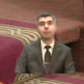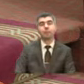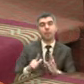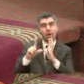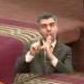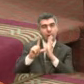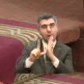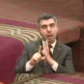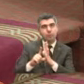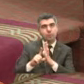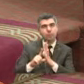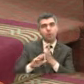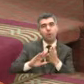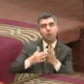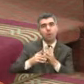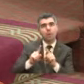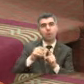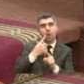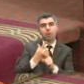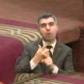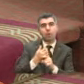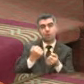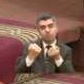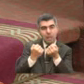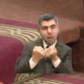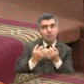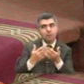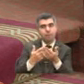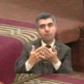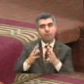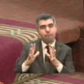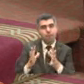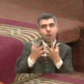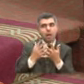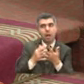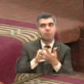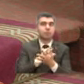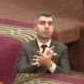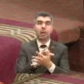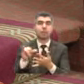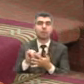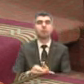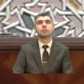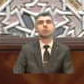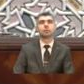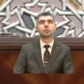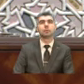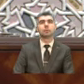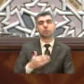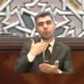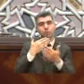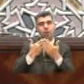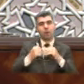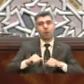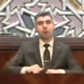القوانين المتعلقة بمكافحة الشغب، وكنعتقد بأننا شكرا سيد الوزير.